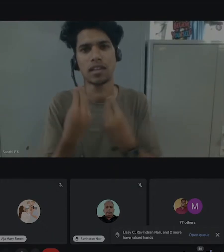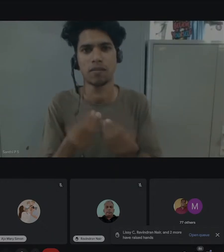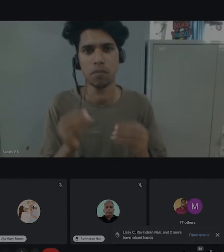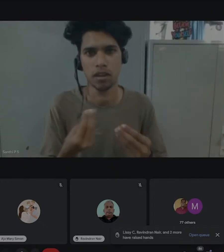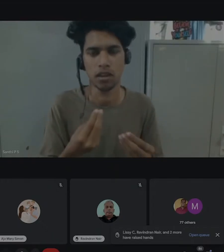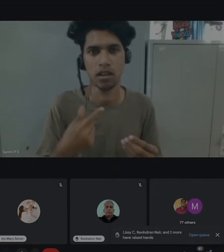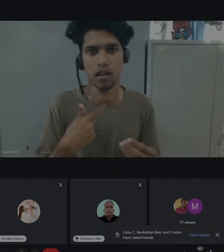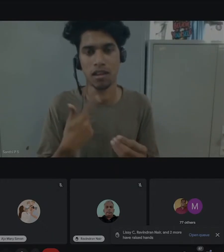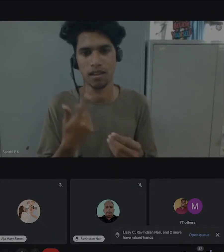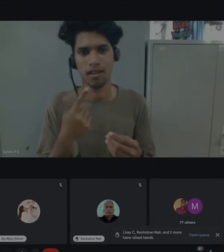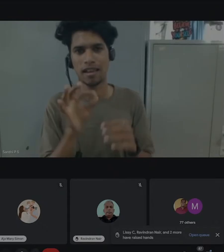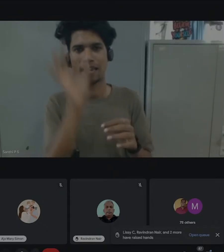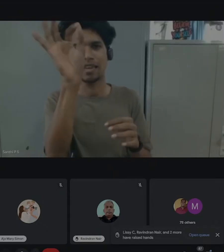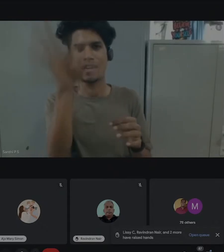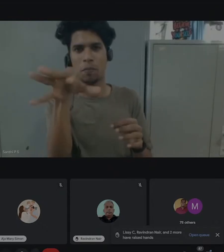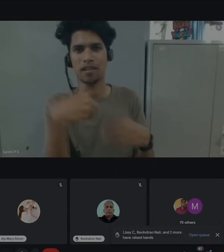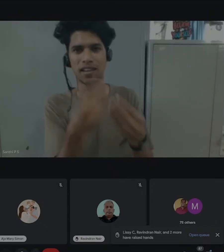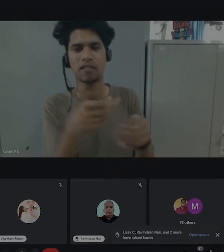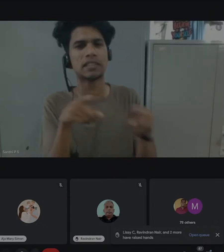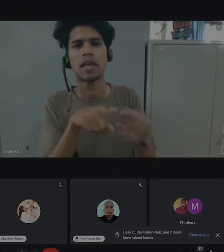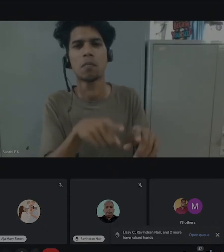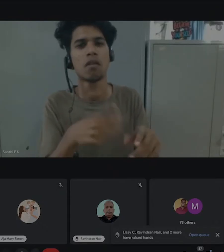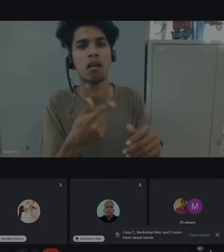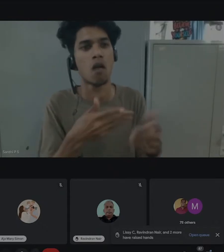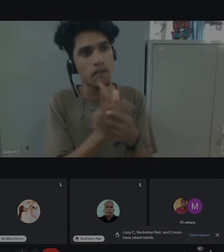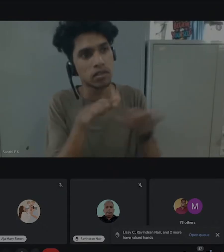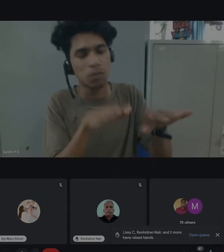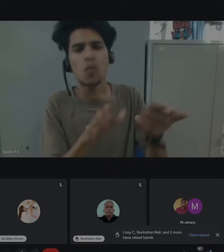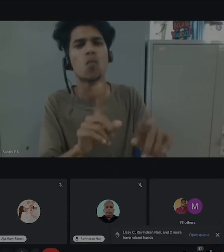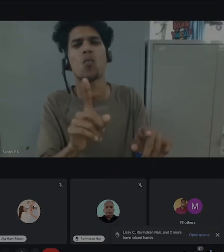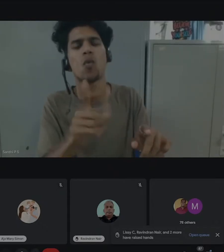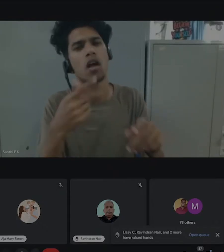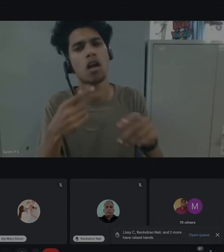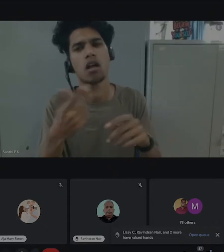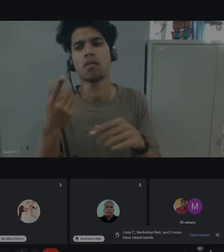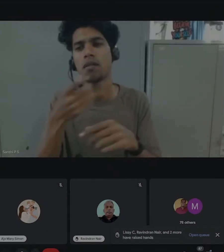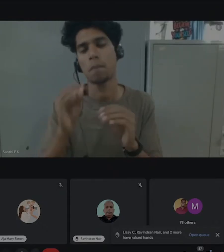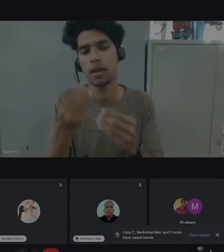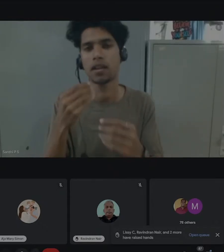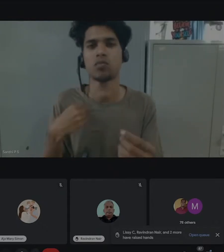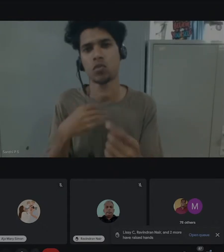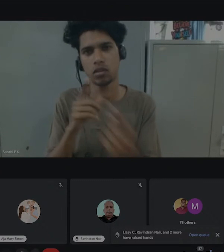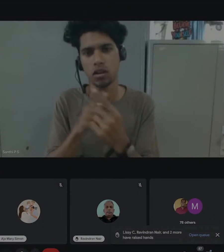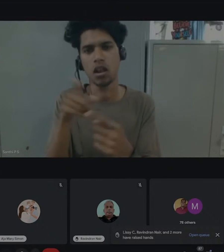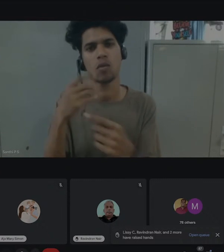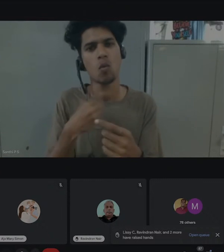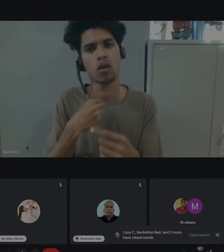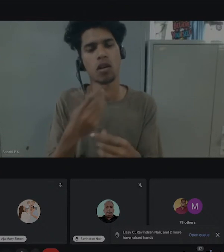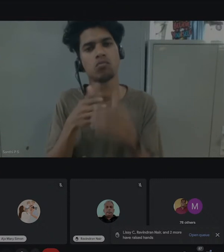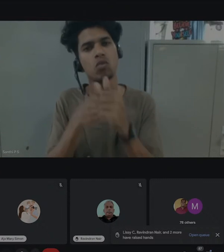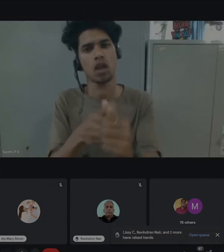മാത്രം കുഞ്ഞിന് മാറ്റം വരില്ല. തീർച്ചയായിട്ടും സ്പീച്ച് തെറപ്പിക്ക് പോയാൽ മാത്രമേ നിങ്ങൾക്ക് വേണ്ടുന്ന ഗൈഡൻസ്, കാര്യം ഈ ഗൈഡൻസ് എന്ന് പറഞ്ഞാൽ വളരെ റെഗുലർ